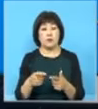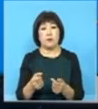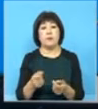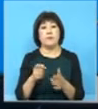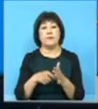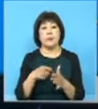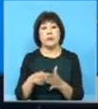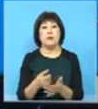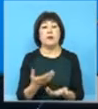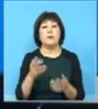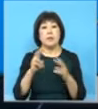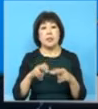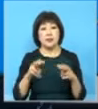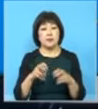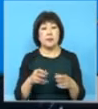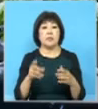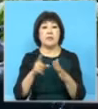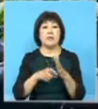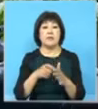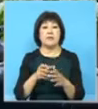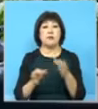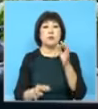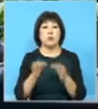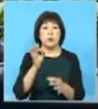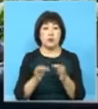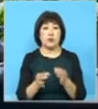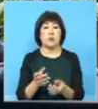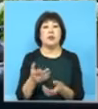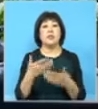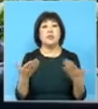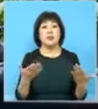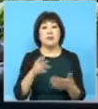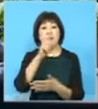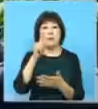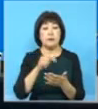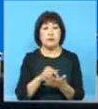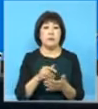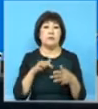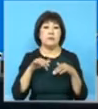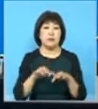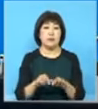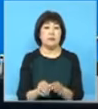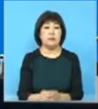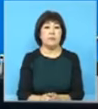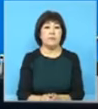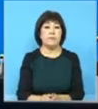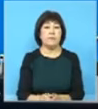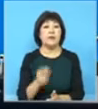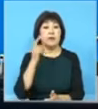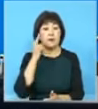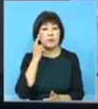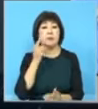вопросы, возникающие при рассмотрении следственным судьей вопросов санкционирования некоторых следственных действий. Я полагаю, что он должен быть